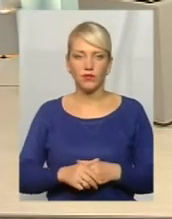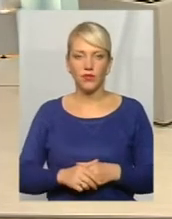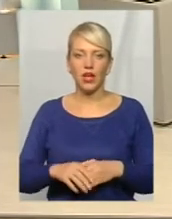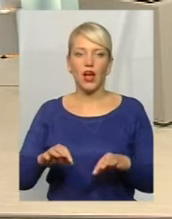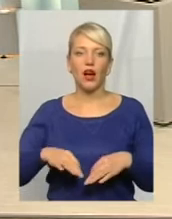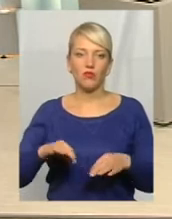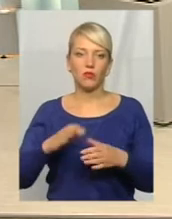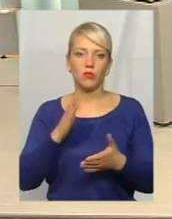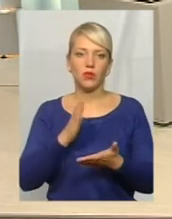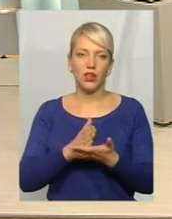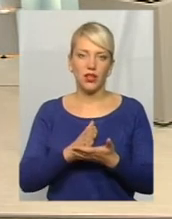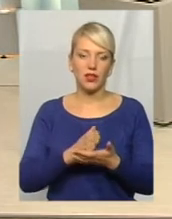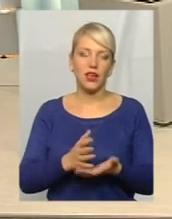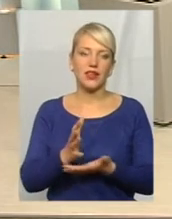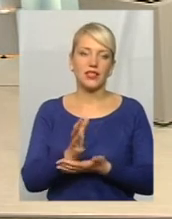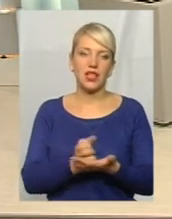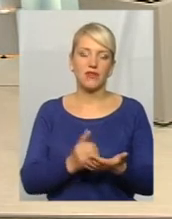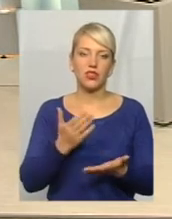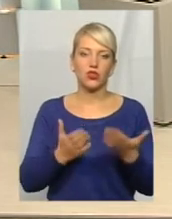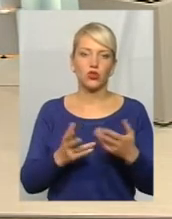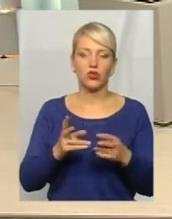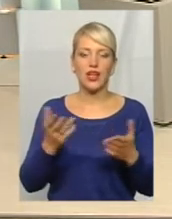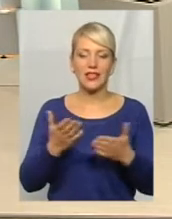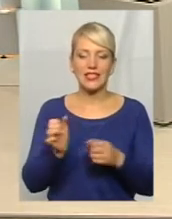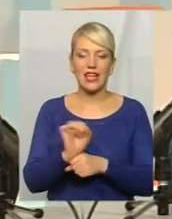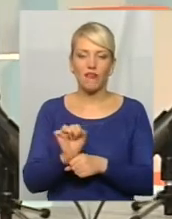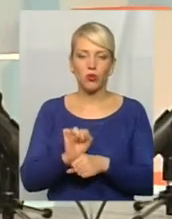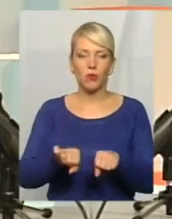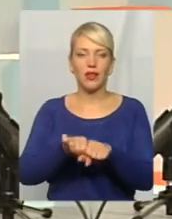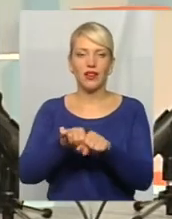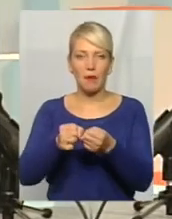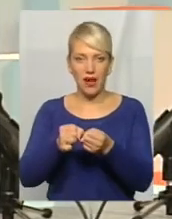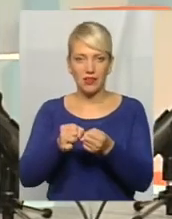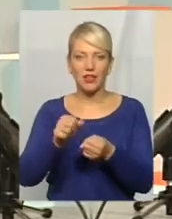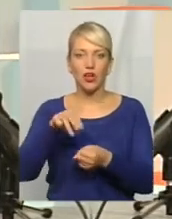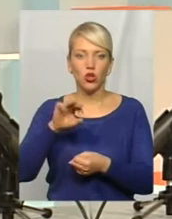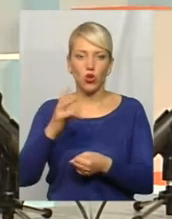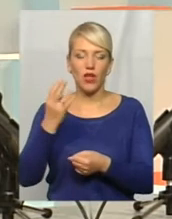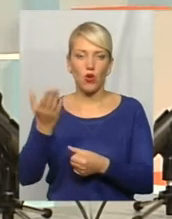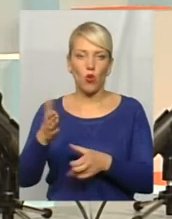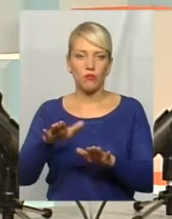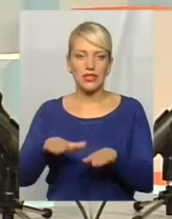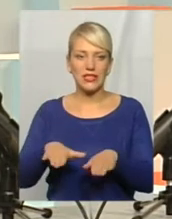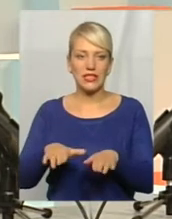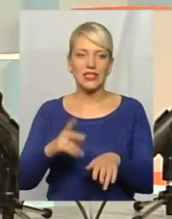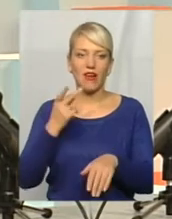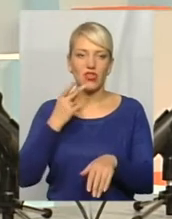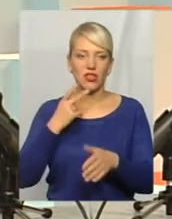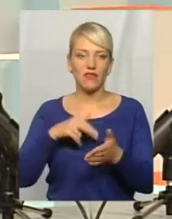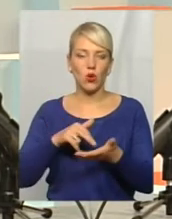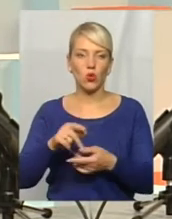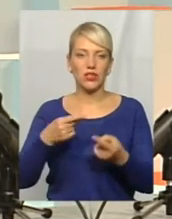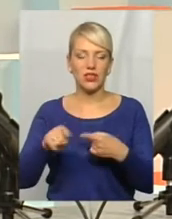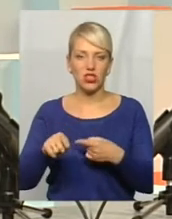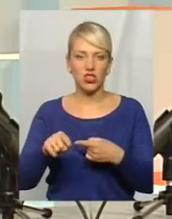є резервні, тобто якщо якийсь автомобіль ламається, то на його місце завжди виходить